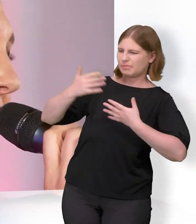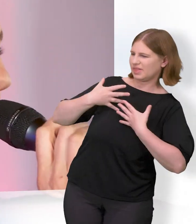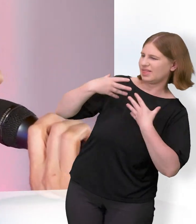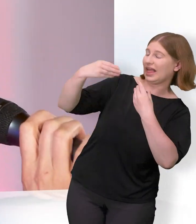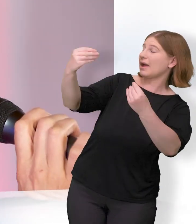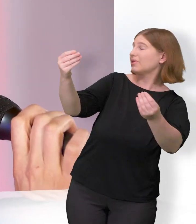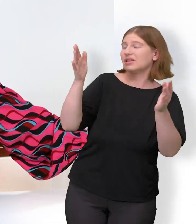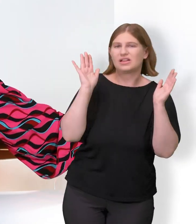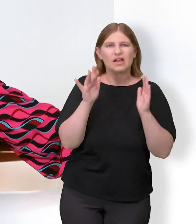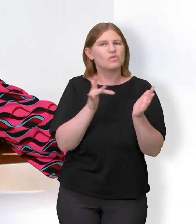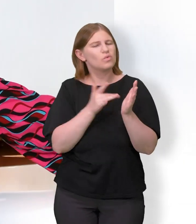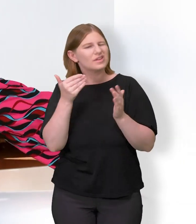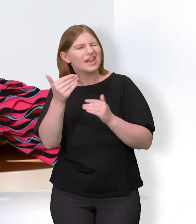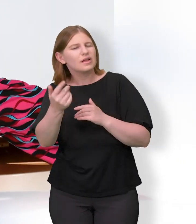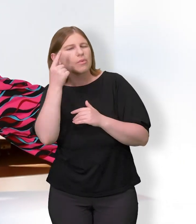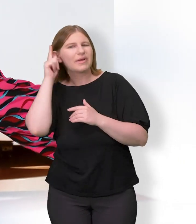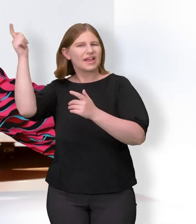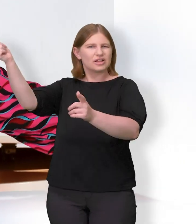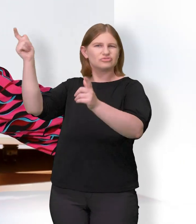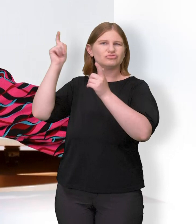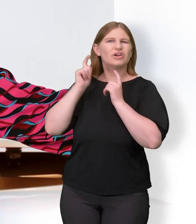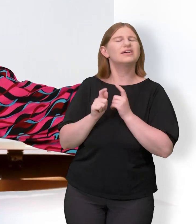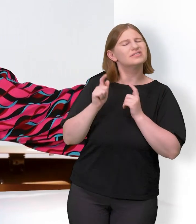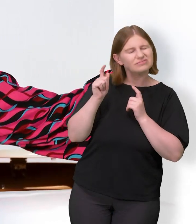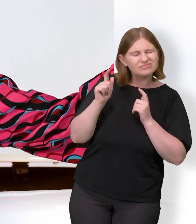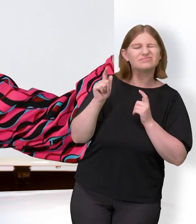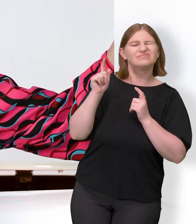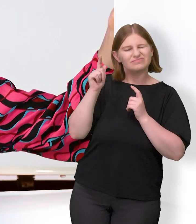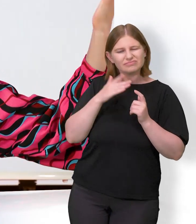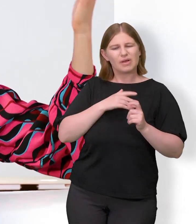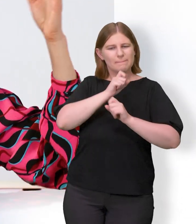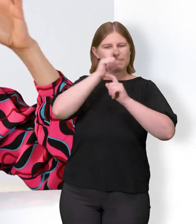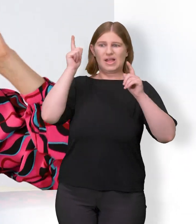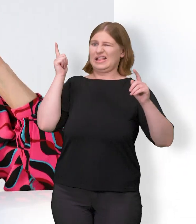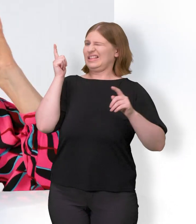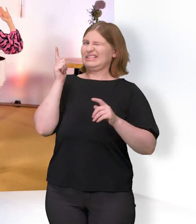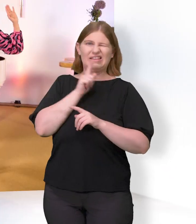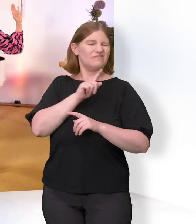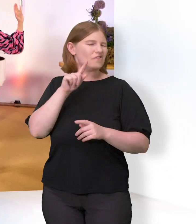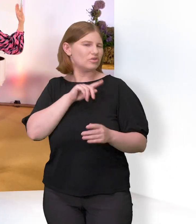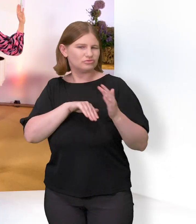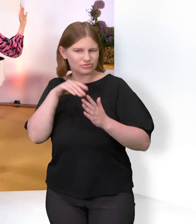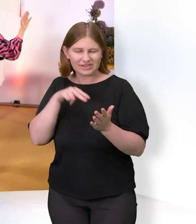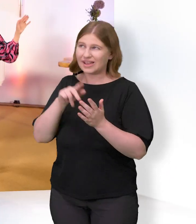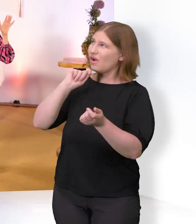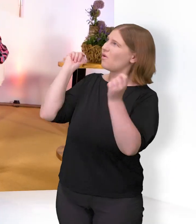Denn jeder Moment, den er mir schenkt, soll sein Bild von mir vollenden.